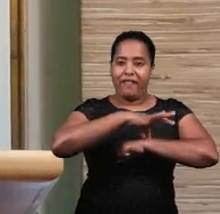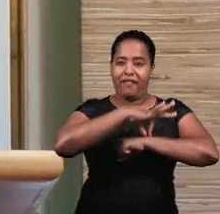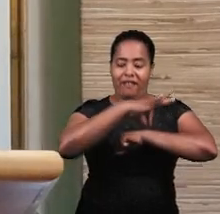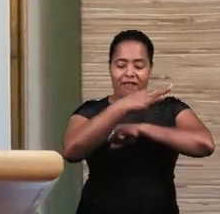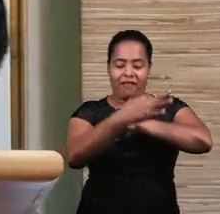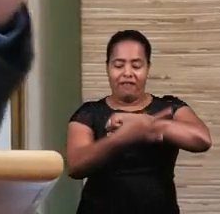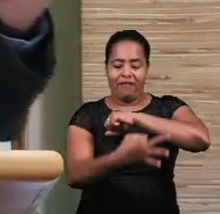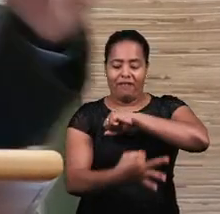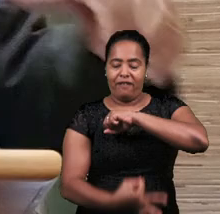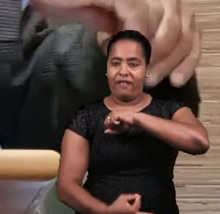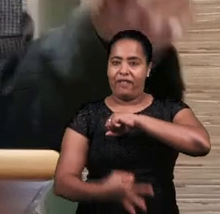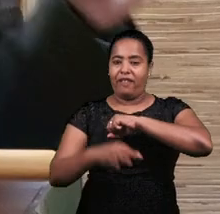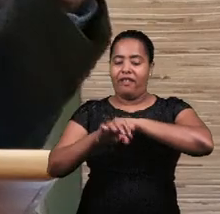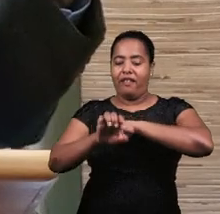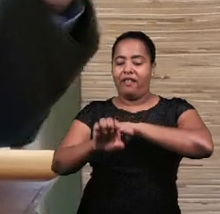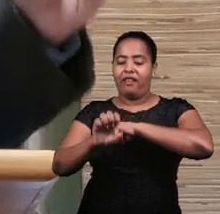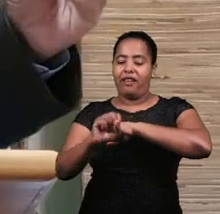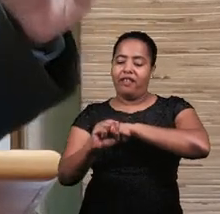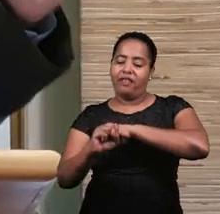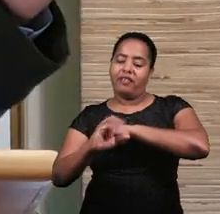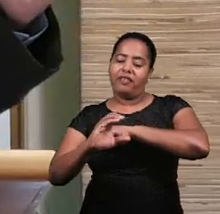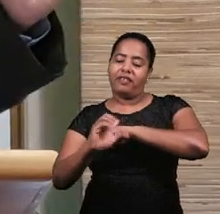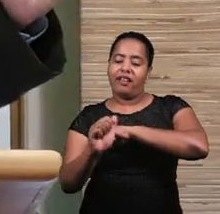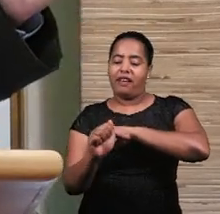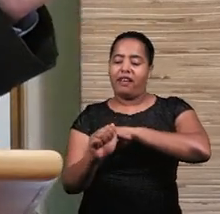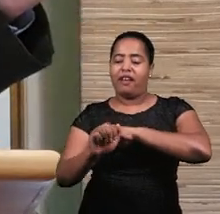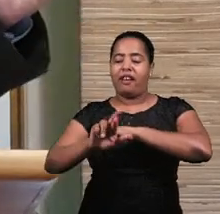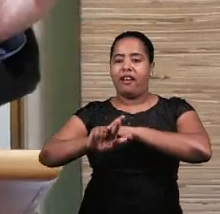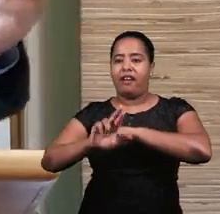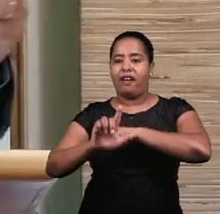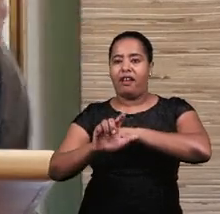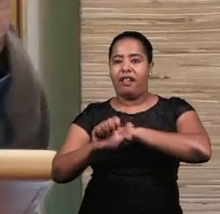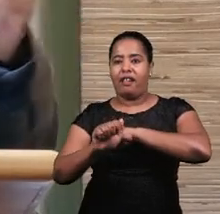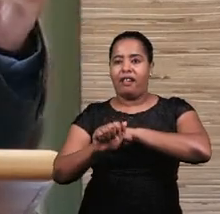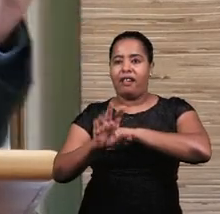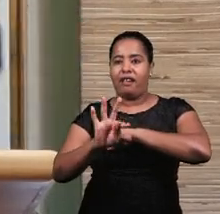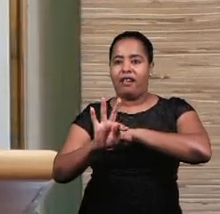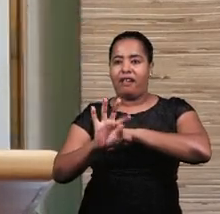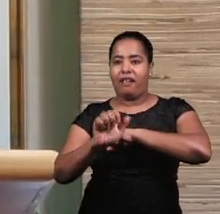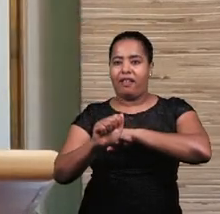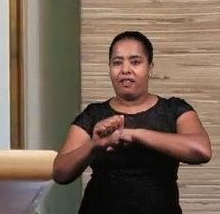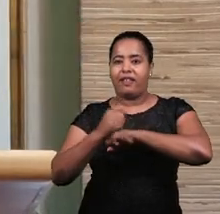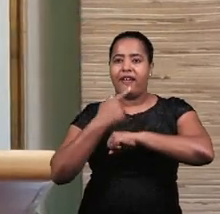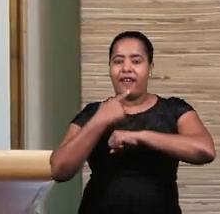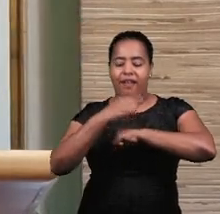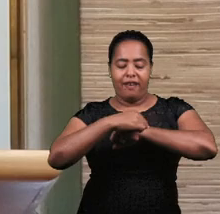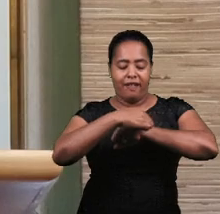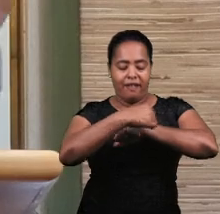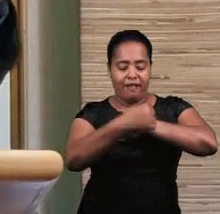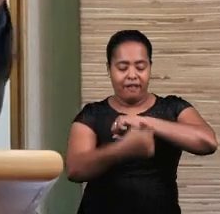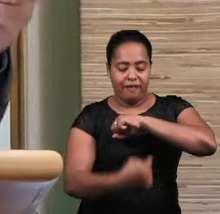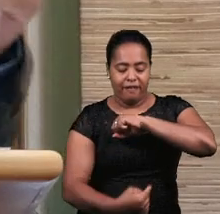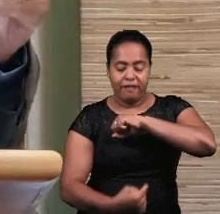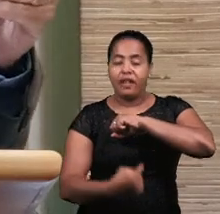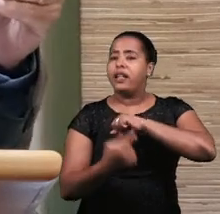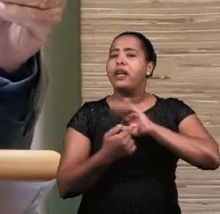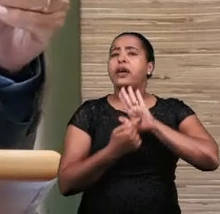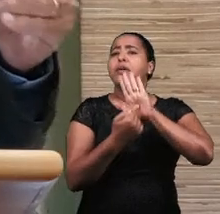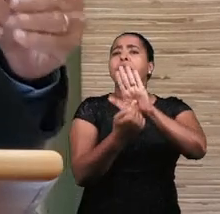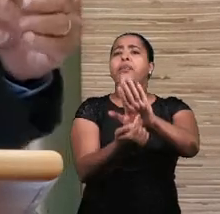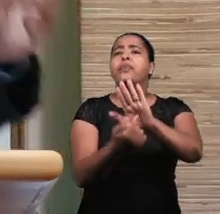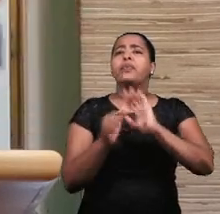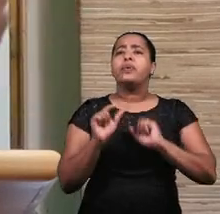fil écarlate, et il disait la couleur du fil, en montrant que la Bible,